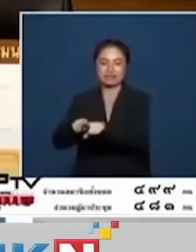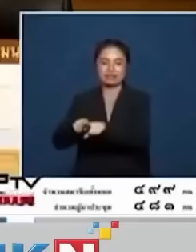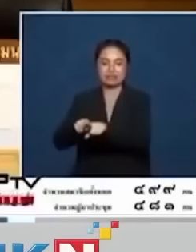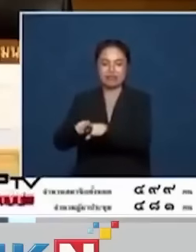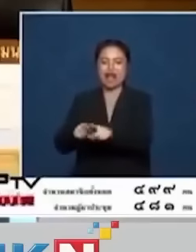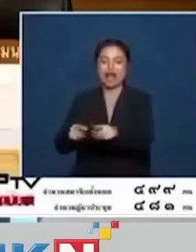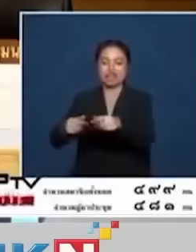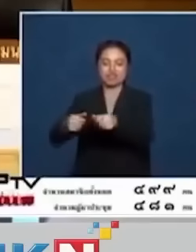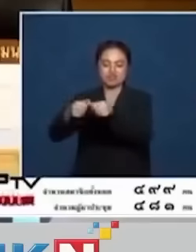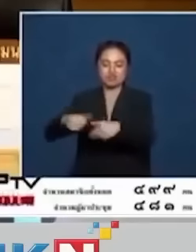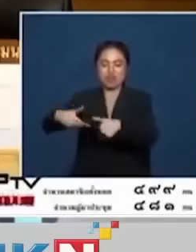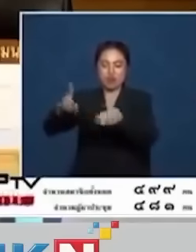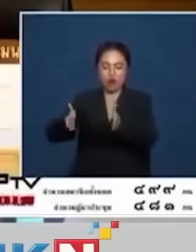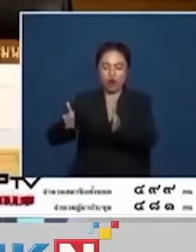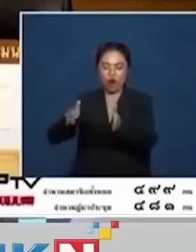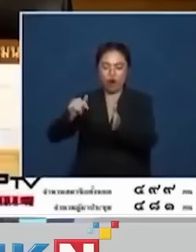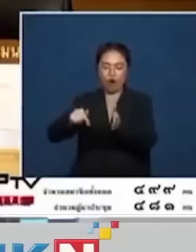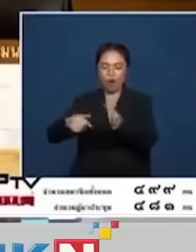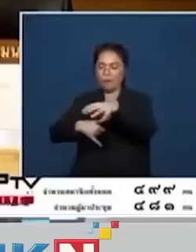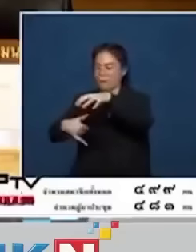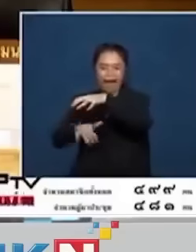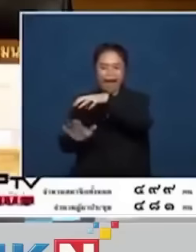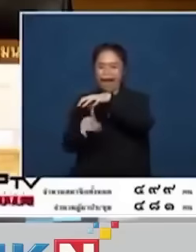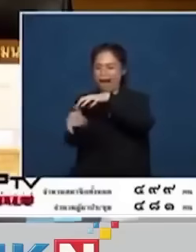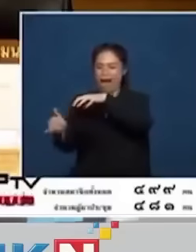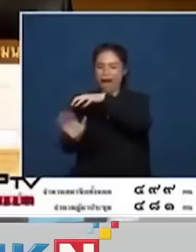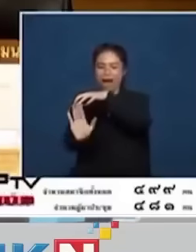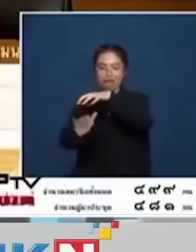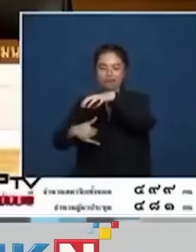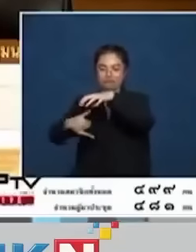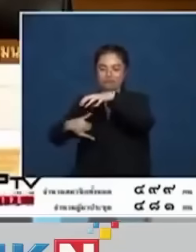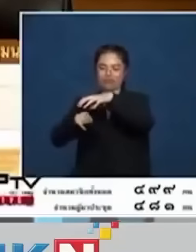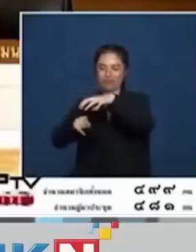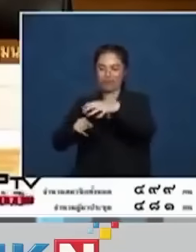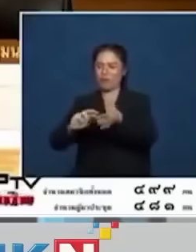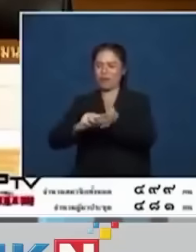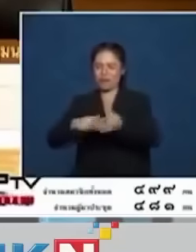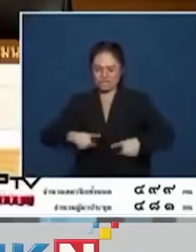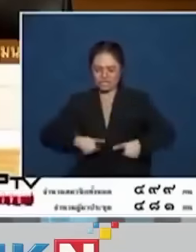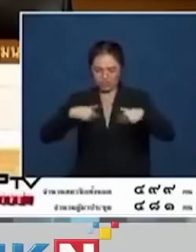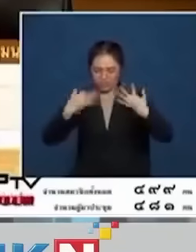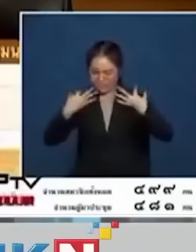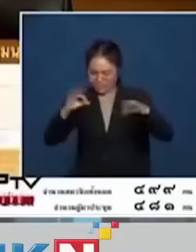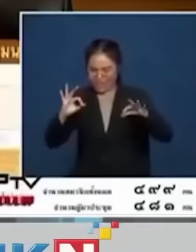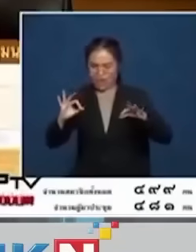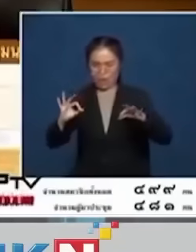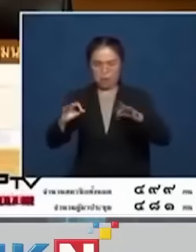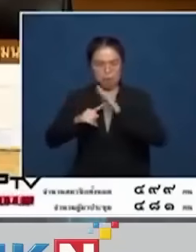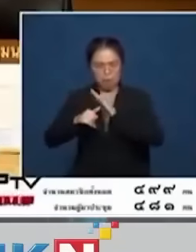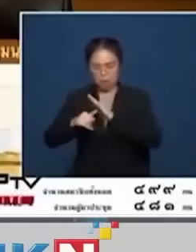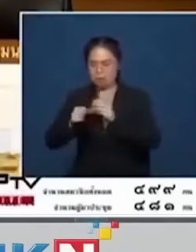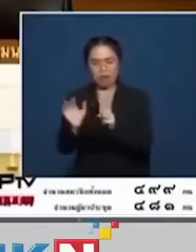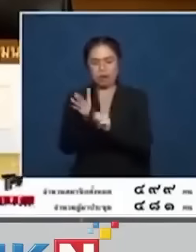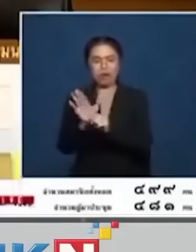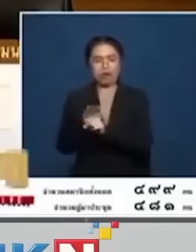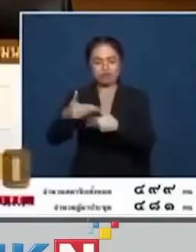คดีที่ศาลยังตัดสินไม่ถึงที่สุดแล้วจะเอาไปปนกับนักโทษเด็ดขาดเนี่ยเฮ้ยความหนักเบาในคดีแตกต่างกันแล้วก็รวมไปถึง